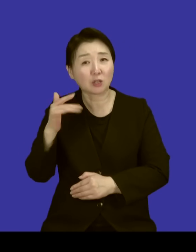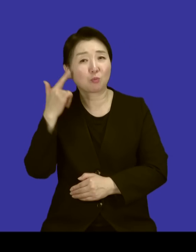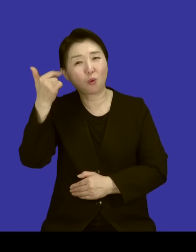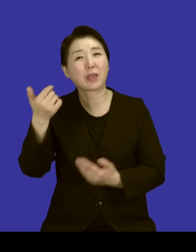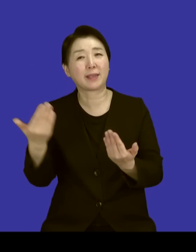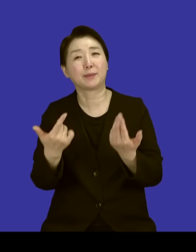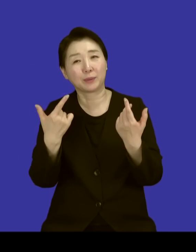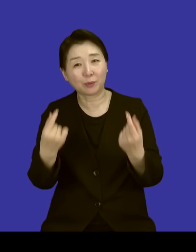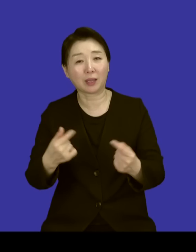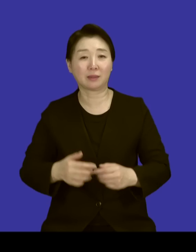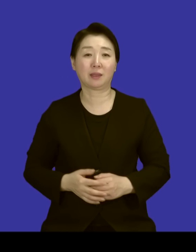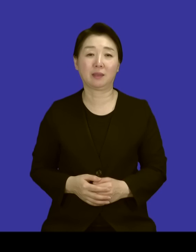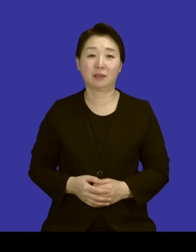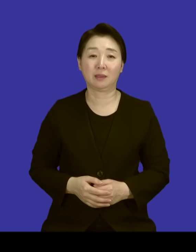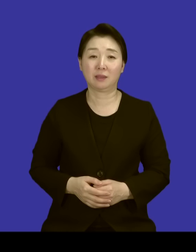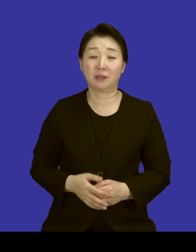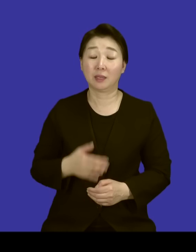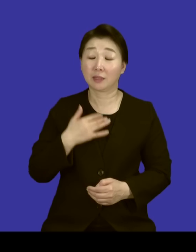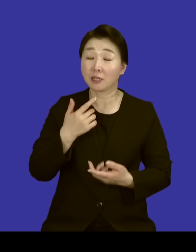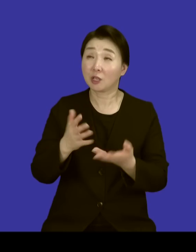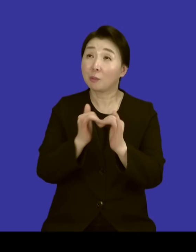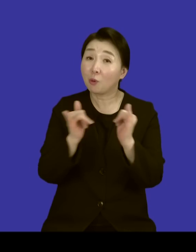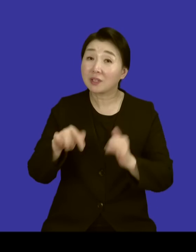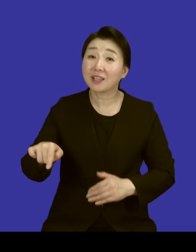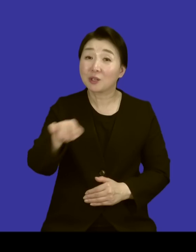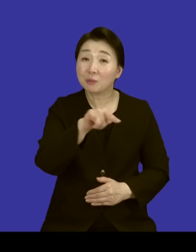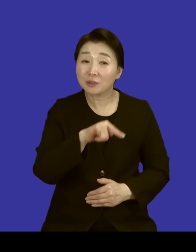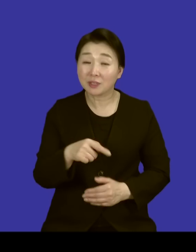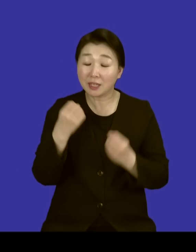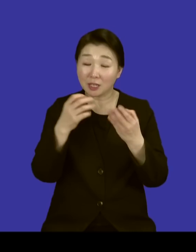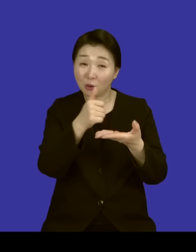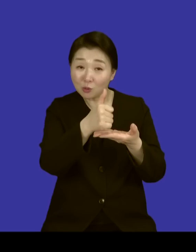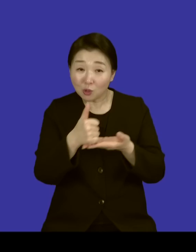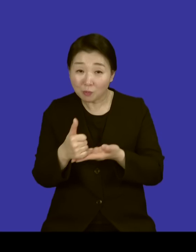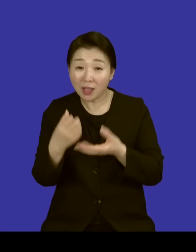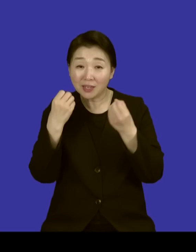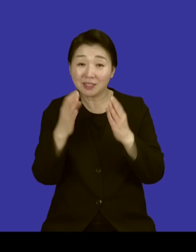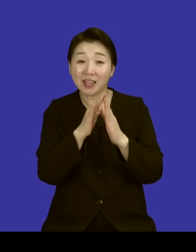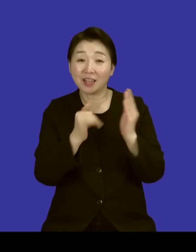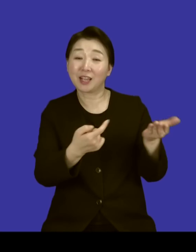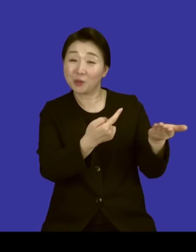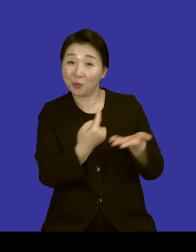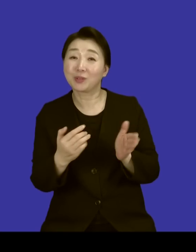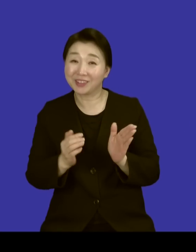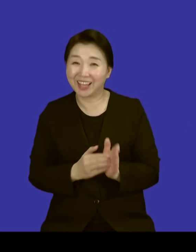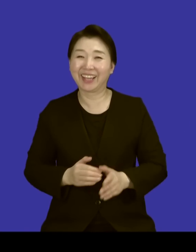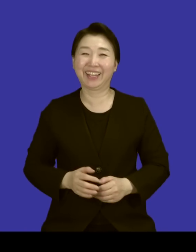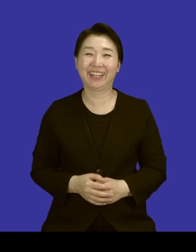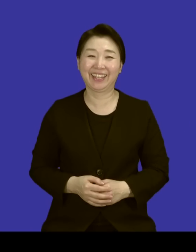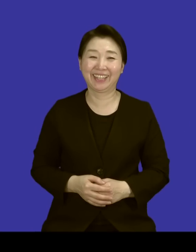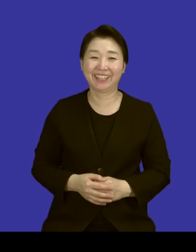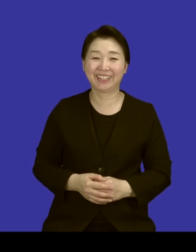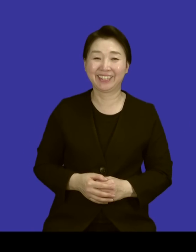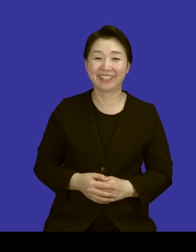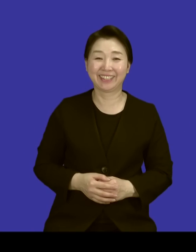많이 해요. 네. 그래서 저희는 자원봉사자들에게 예. 새로 손님이 오면 저희는 그래 새 가족 오셨다. 또 장기 결속자